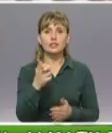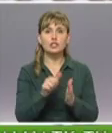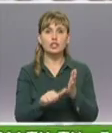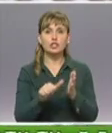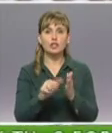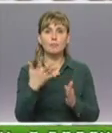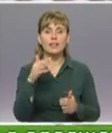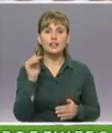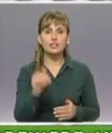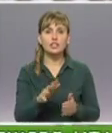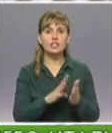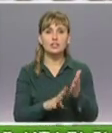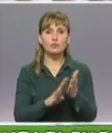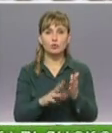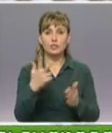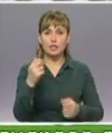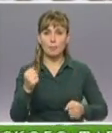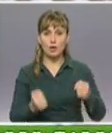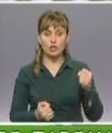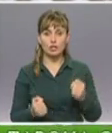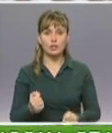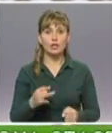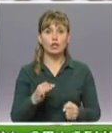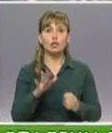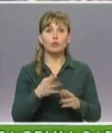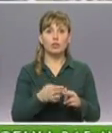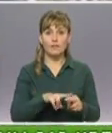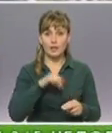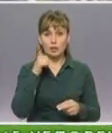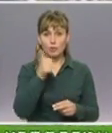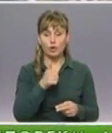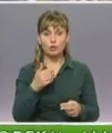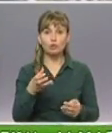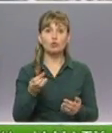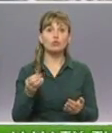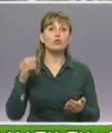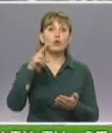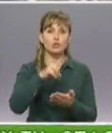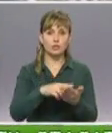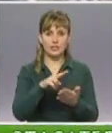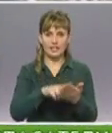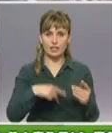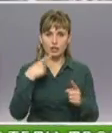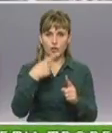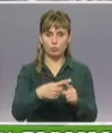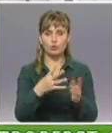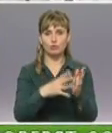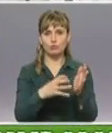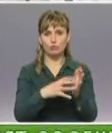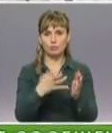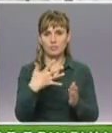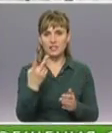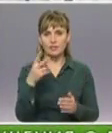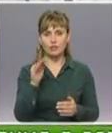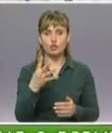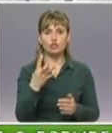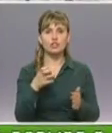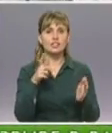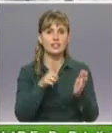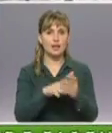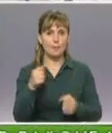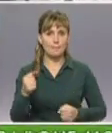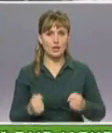365 093 автомобиля. При этом только в текущем году зарегистрировано еще 952 407